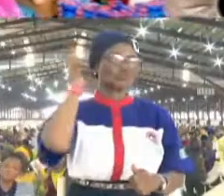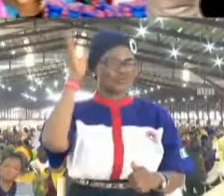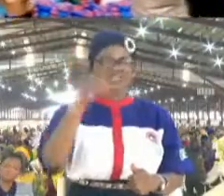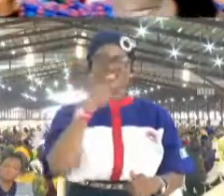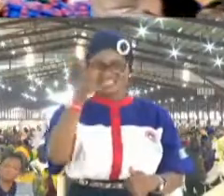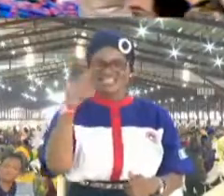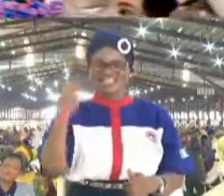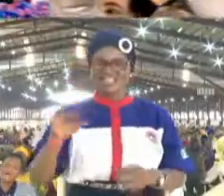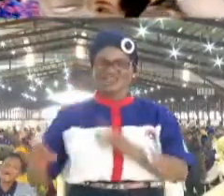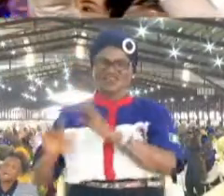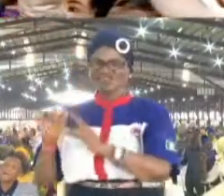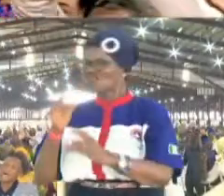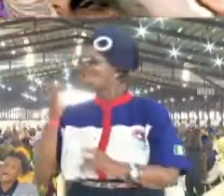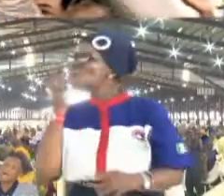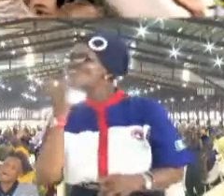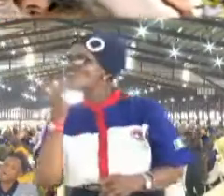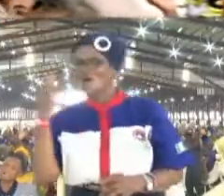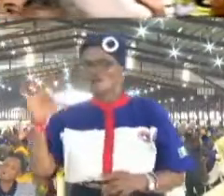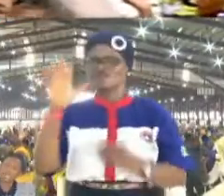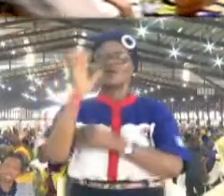Ẹ ó máa rújú rere ènìyàn.